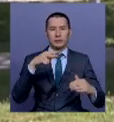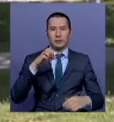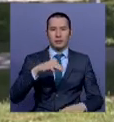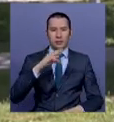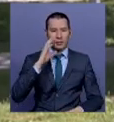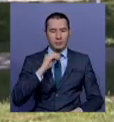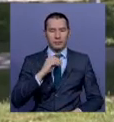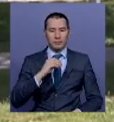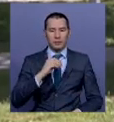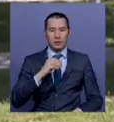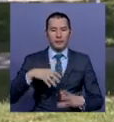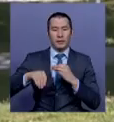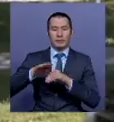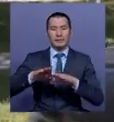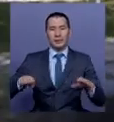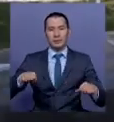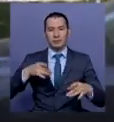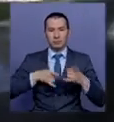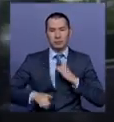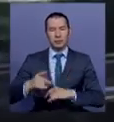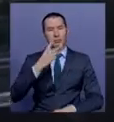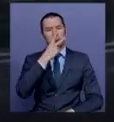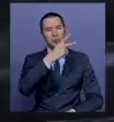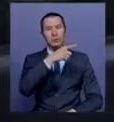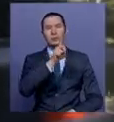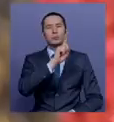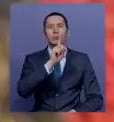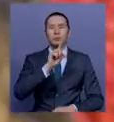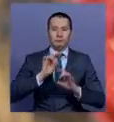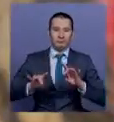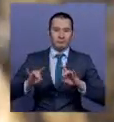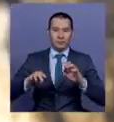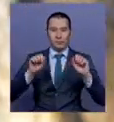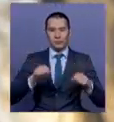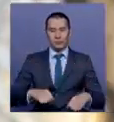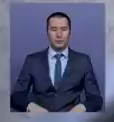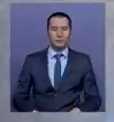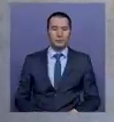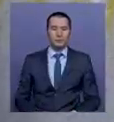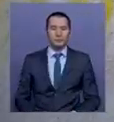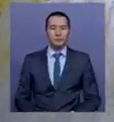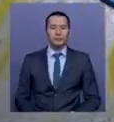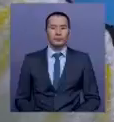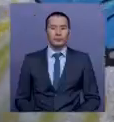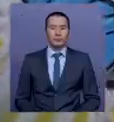еңбегін ұрпақ жадында ұзаққа дейін қалдыратыны сөзсіз. Наз Кенеркин, Мирам Исабеков, Алматы телеарнасы.